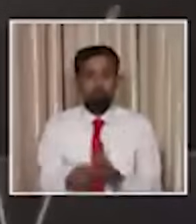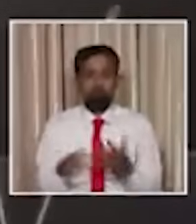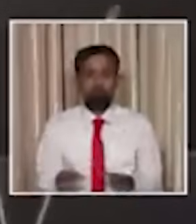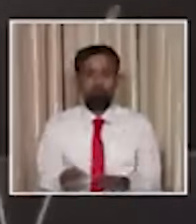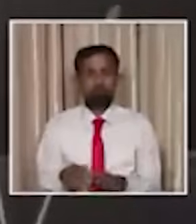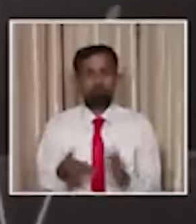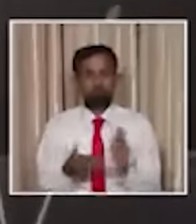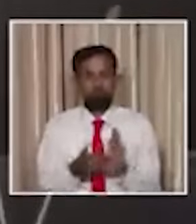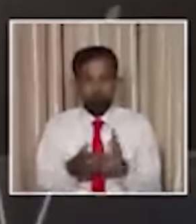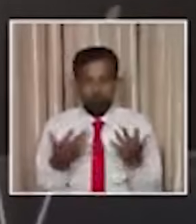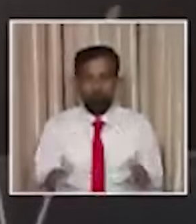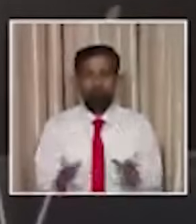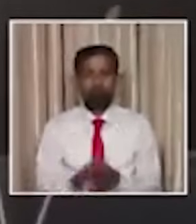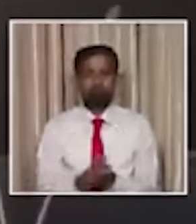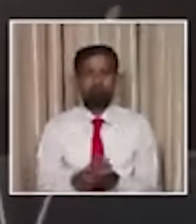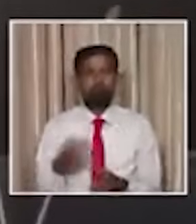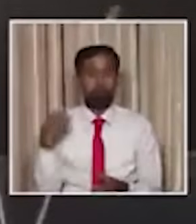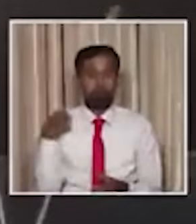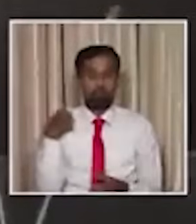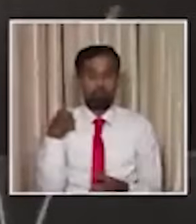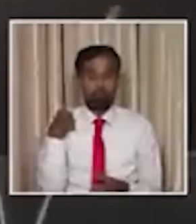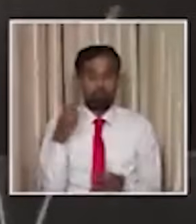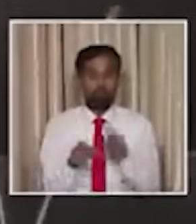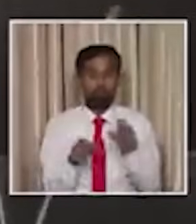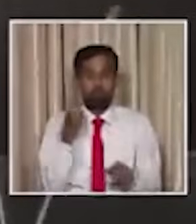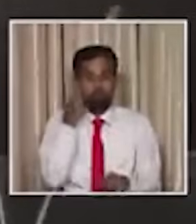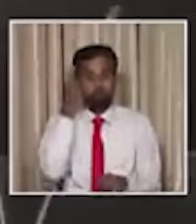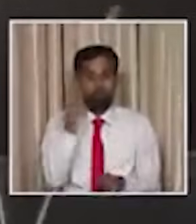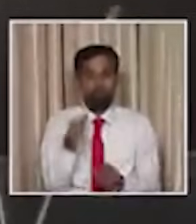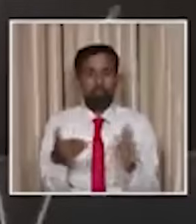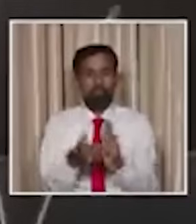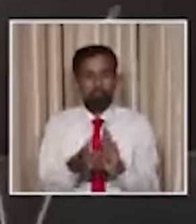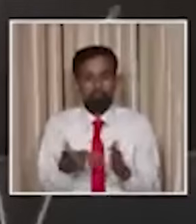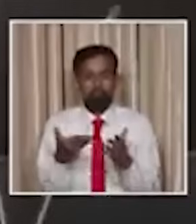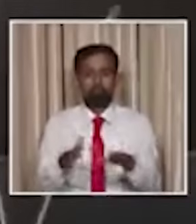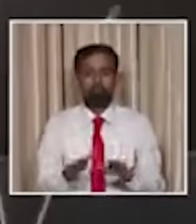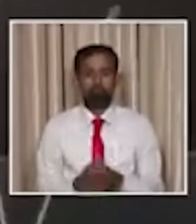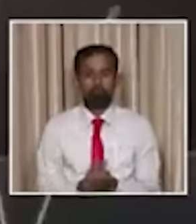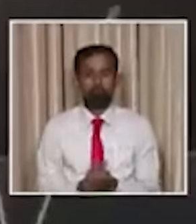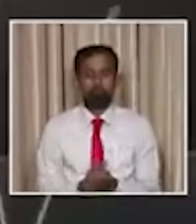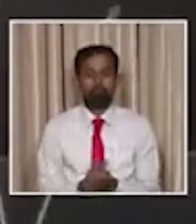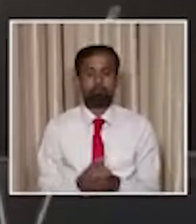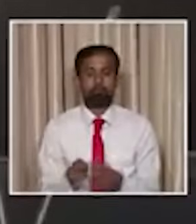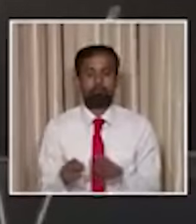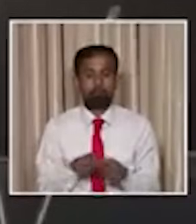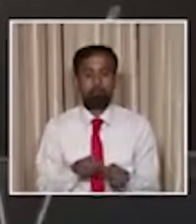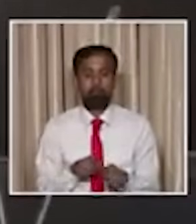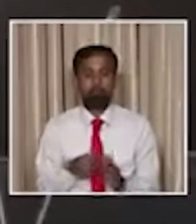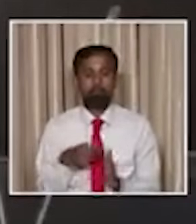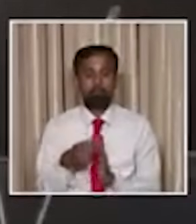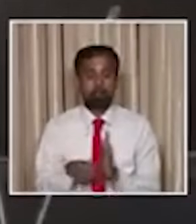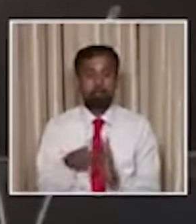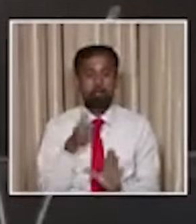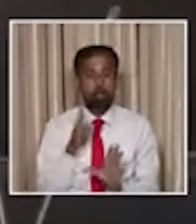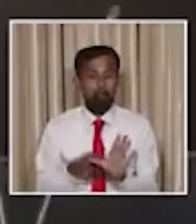முஸ்லிம் புத்திஜீவிகளை நோகடிக்க செய்தார்கள். அதே போல இந்த நாட்டிலே அதாவது 1000 வருடங்களுக்கு மேலாக அமைதியை விரும்பி வாழ்ந்த